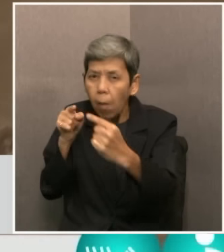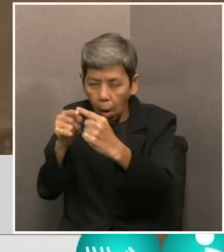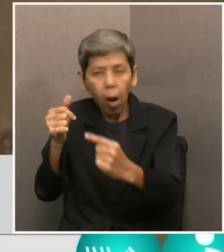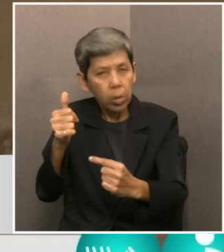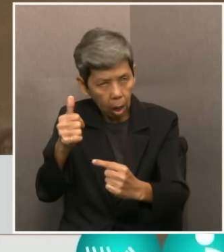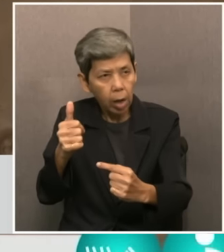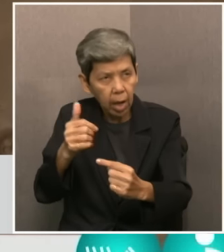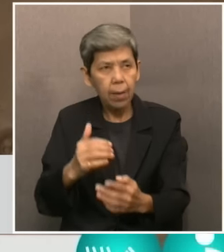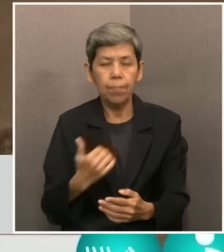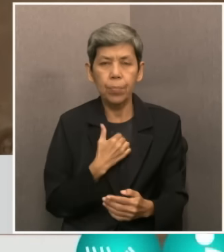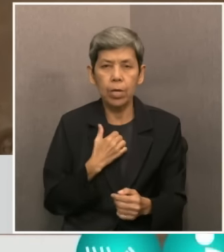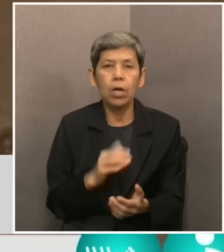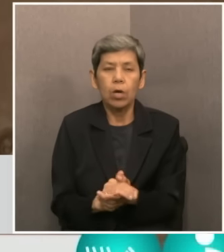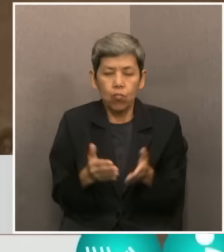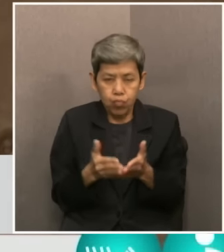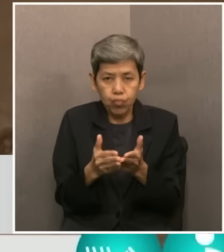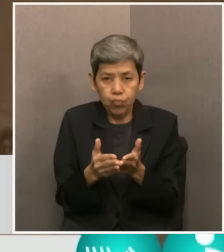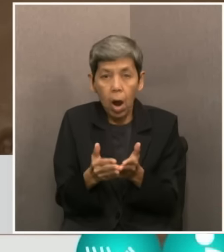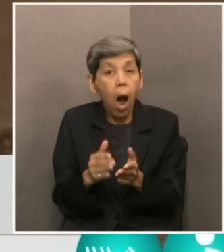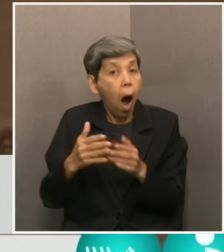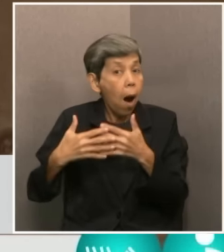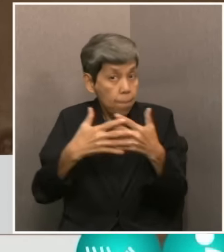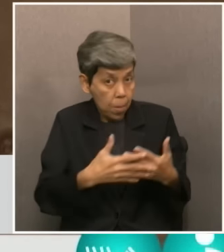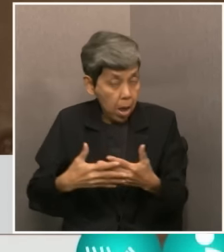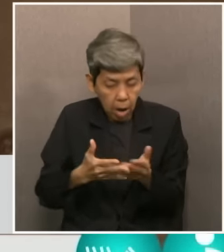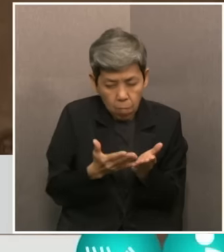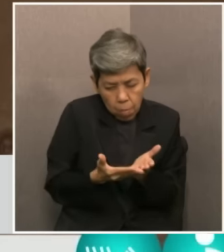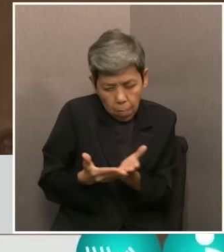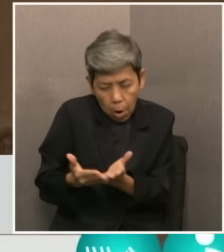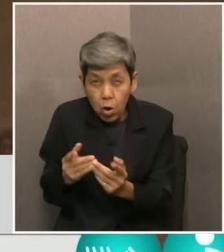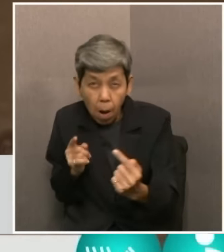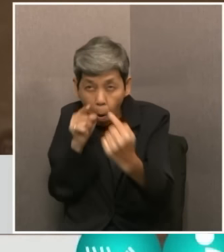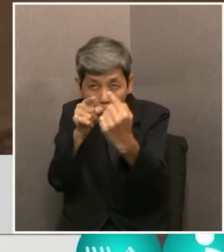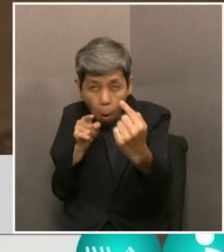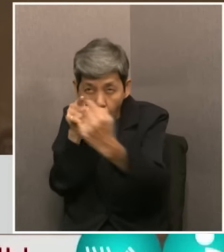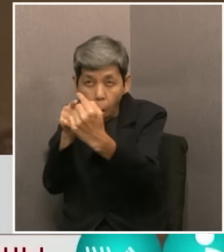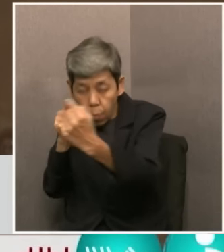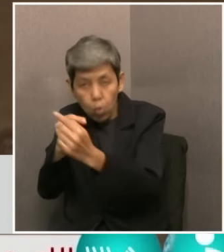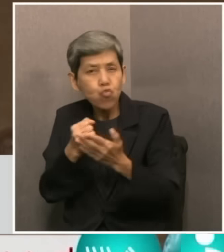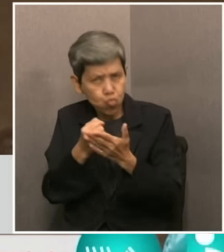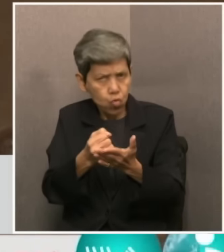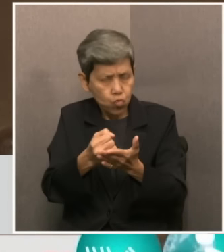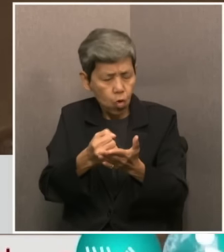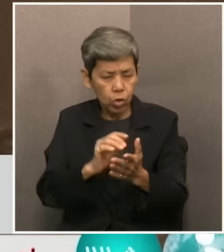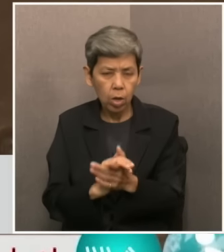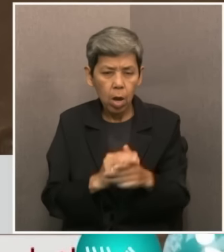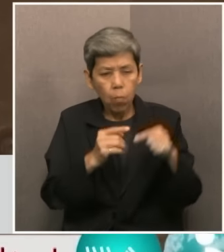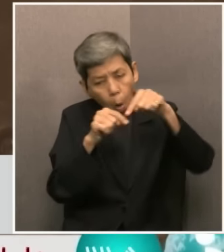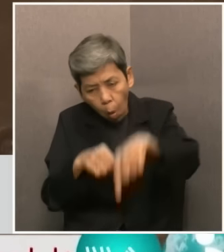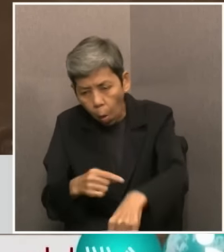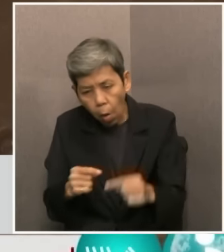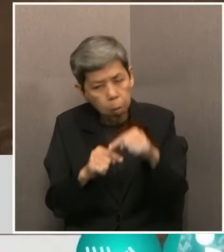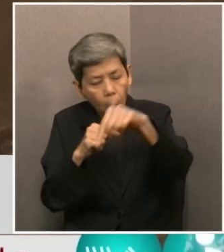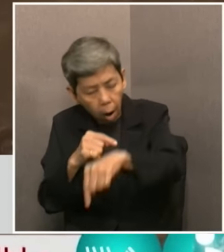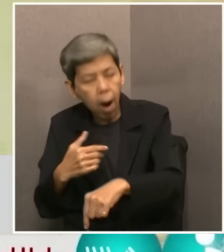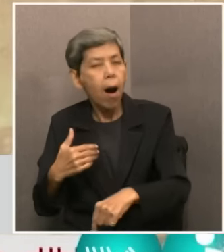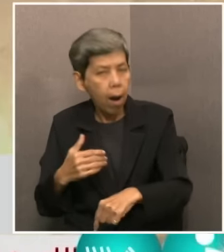ได้โดยมีเรือรบของกองทัพเรือสหรัฐหลายลำช่วยยิงขีปนาวุธหลายสิบลูกสอยขีปนาวุธของอิหร่านด้วย